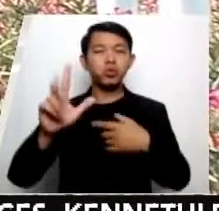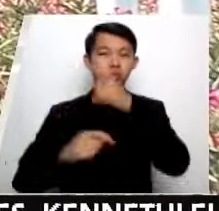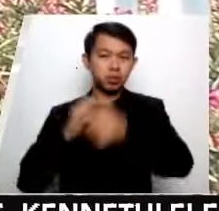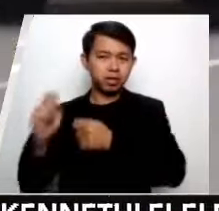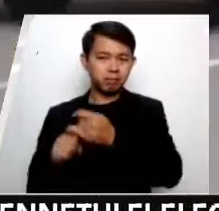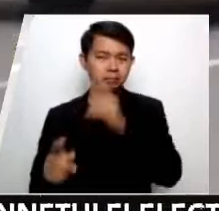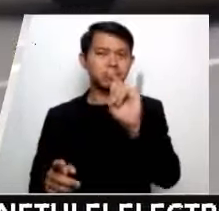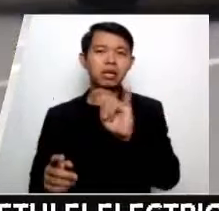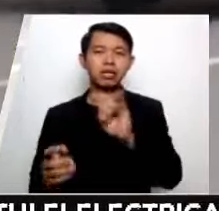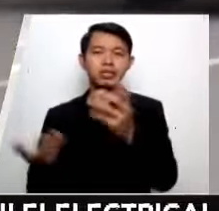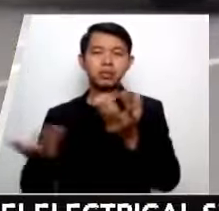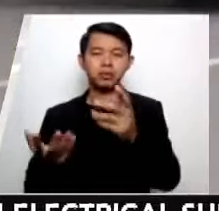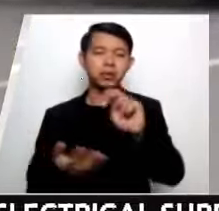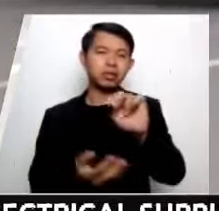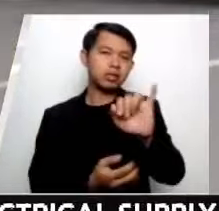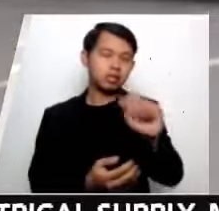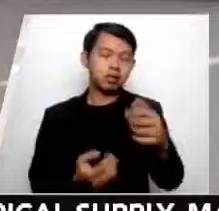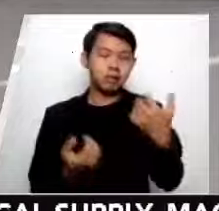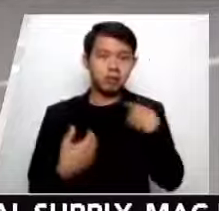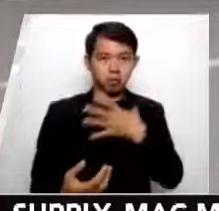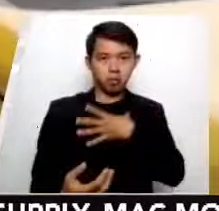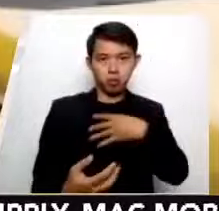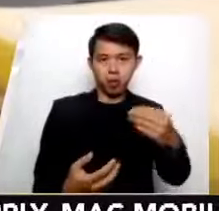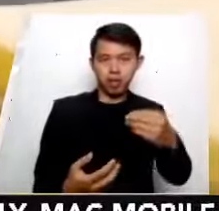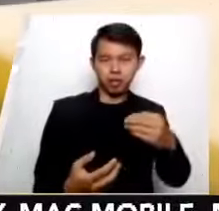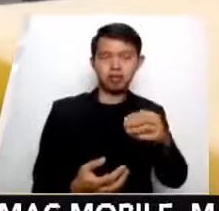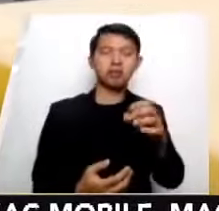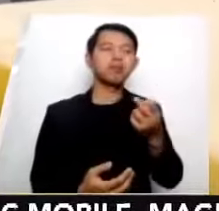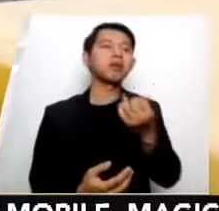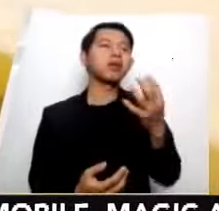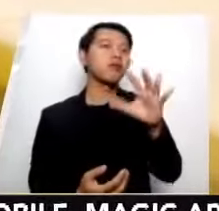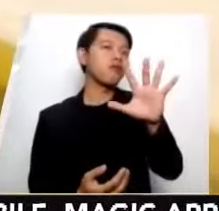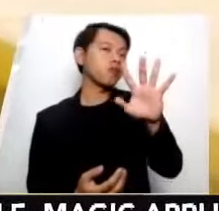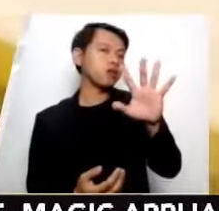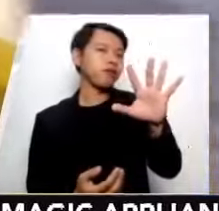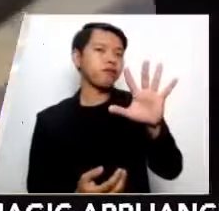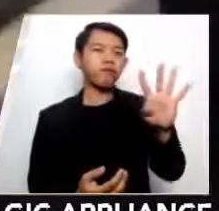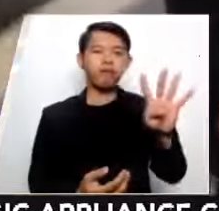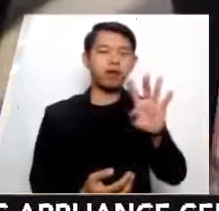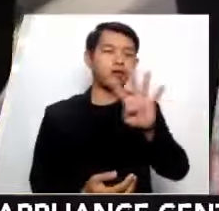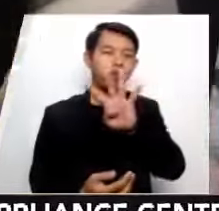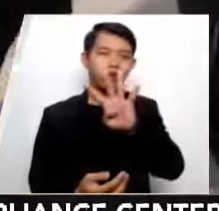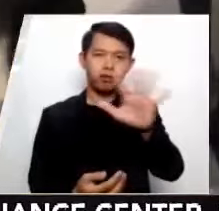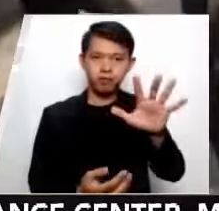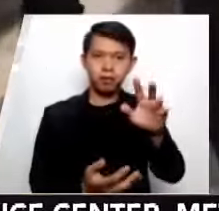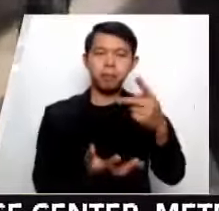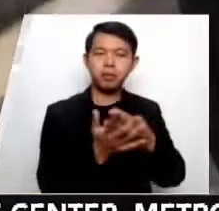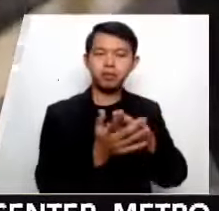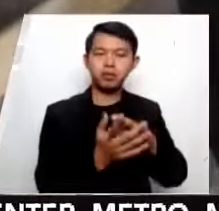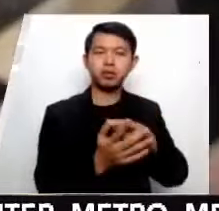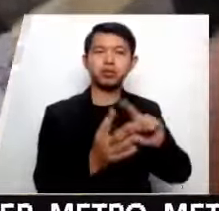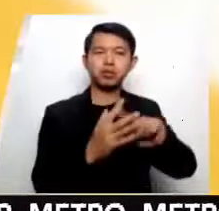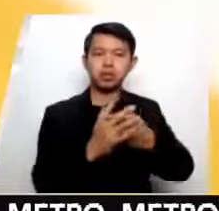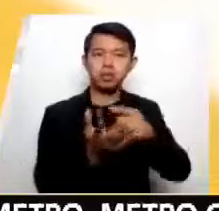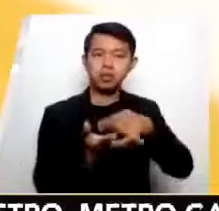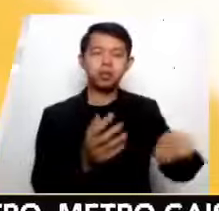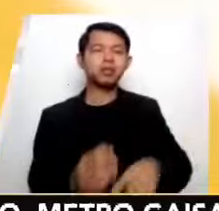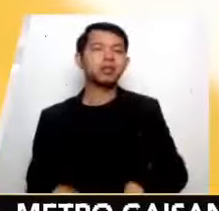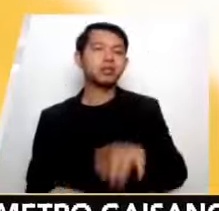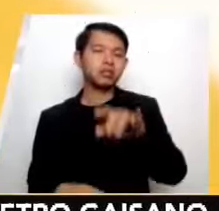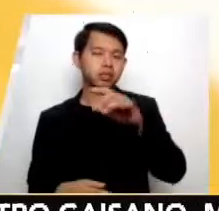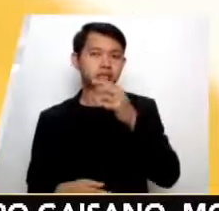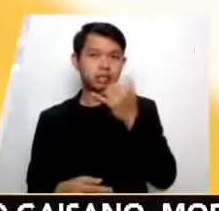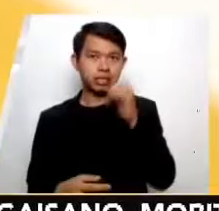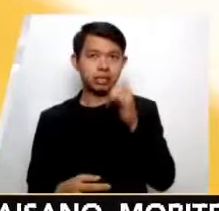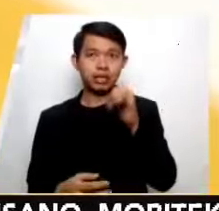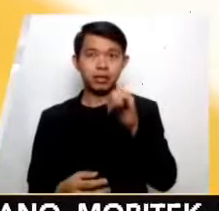na kulay puti na 45 pesos ang flag down rate. Ang airport taxi na kulay dilaw na 75 pesos ang flag down. At ang coupon